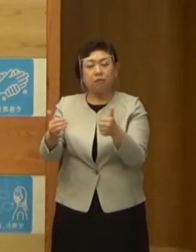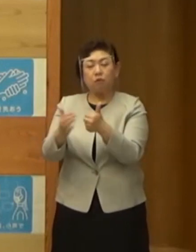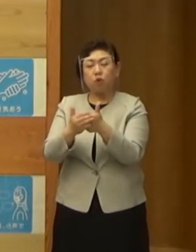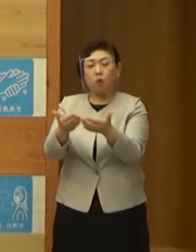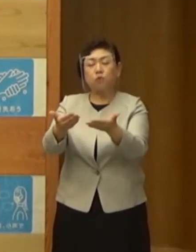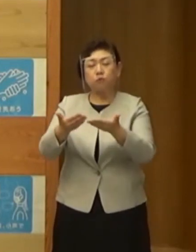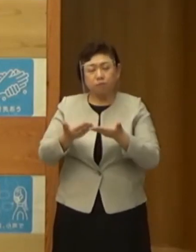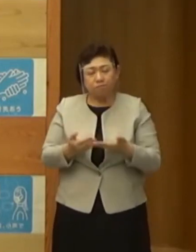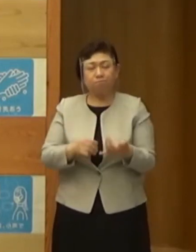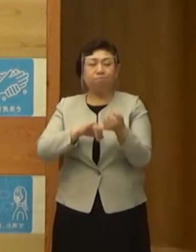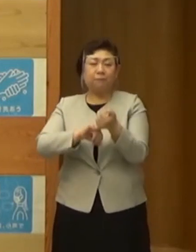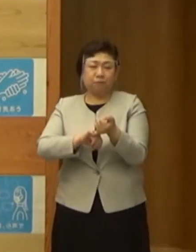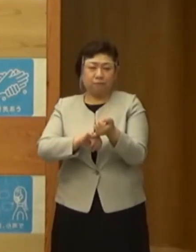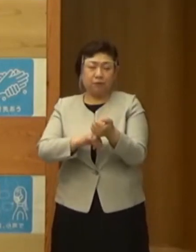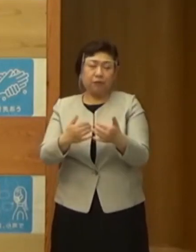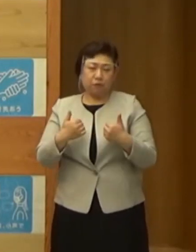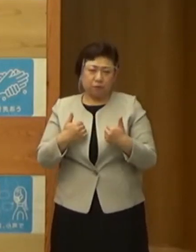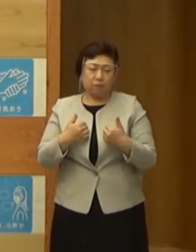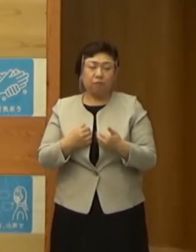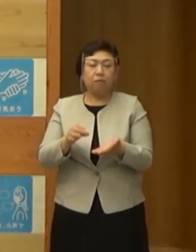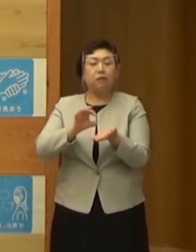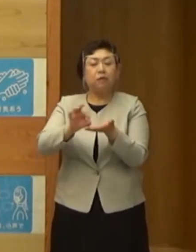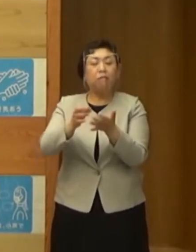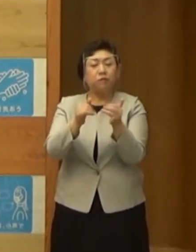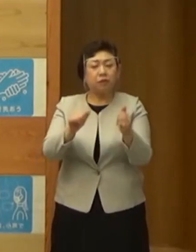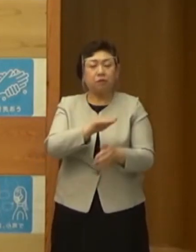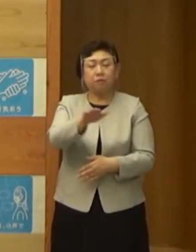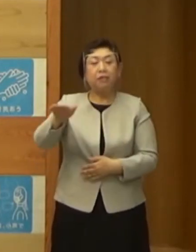欠であります。利用される道